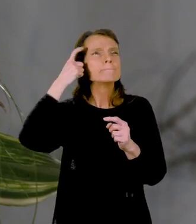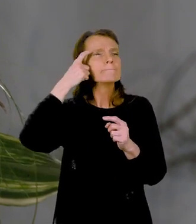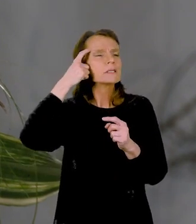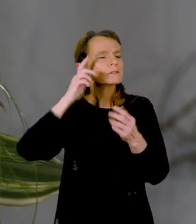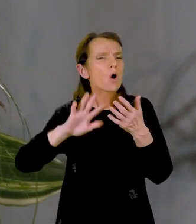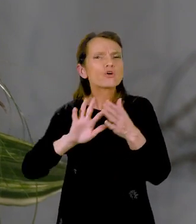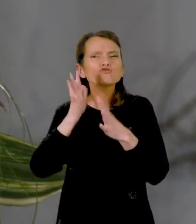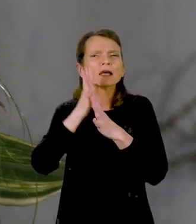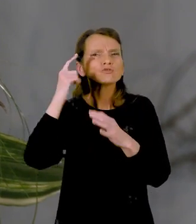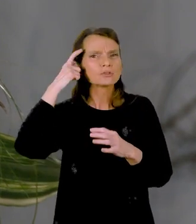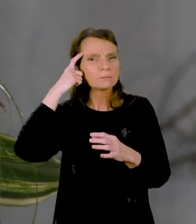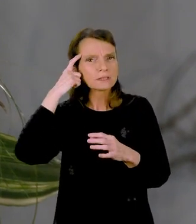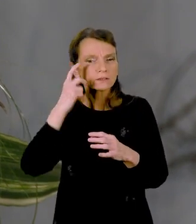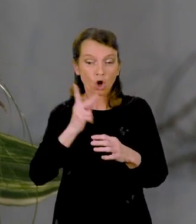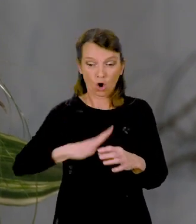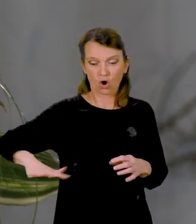Kočevska so ljudje.